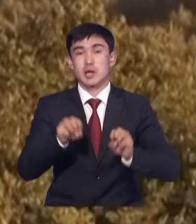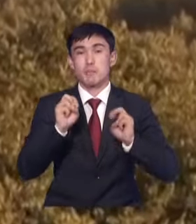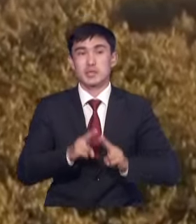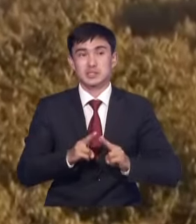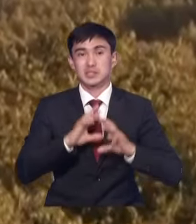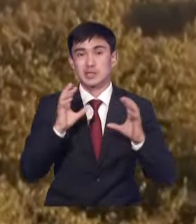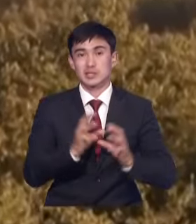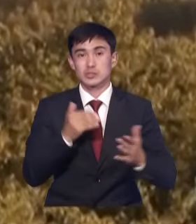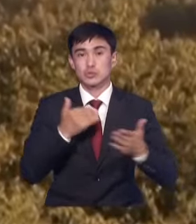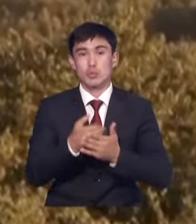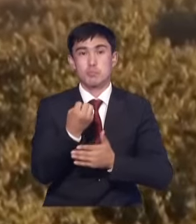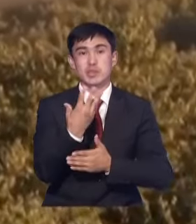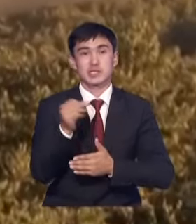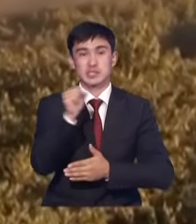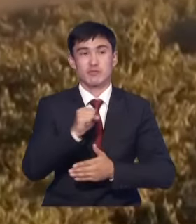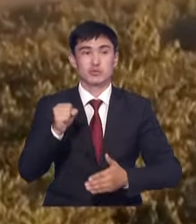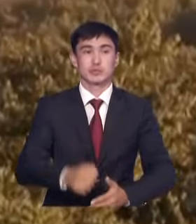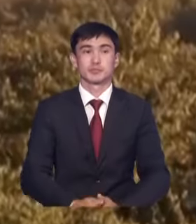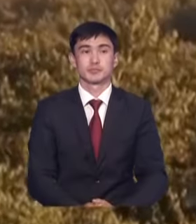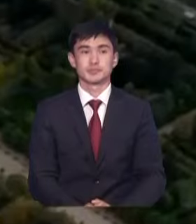опасности сохранится до 15 августа.